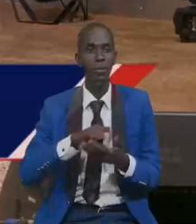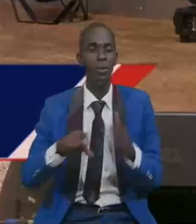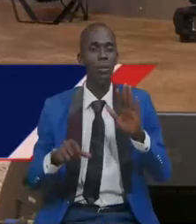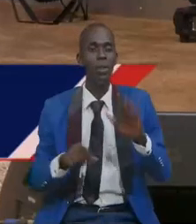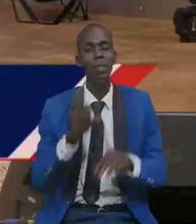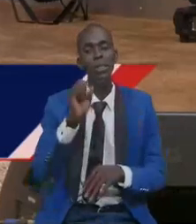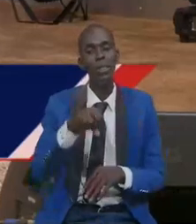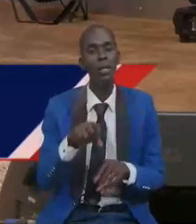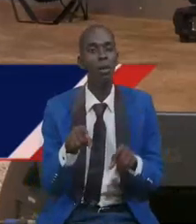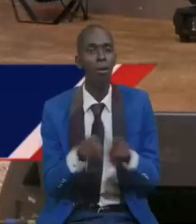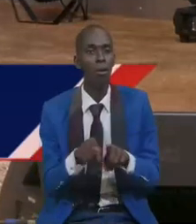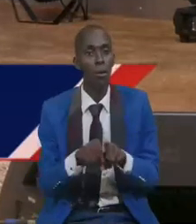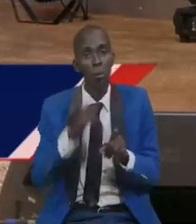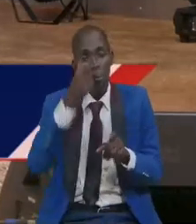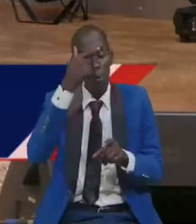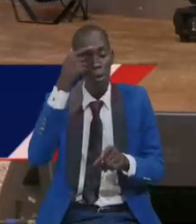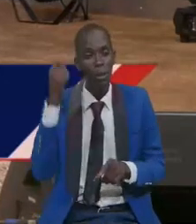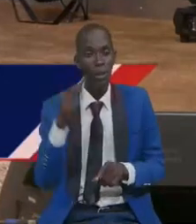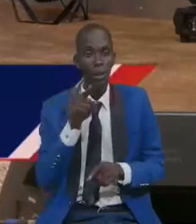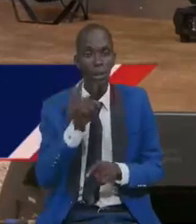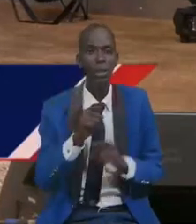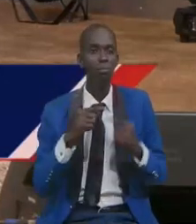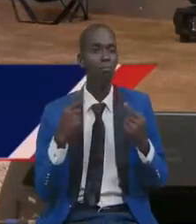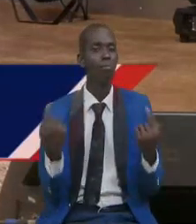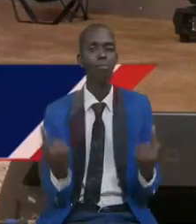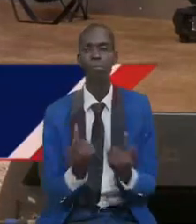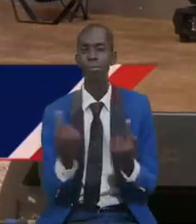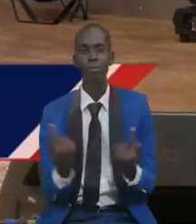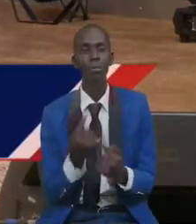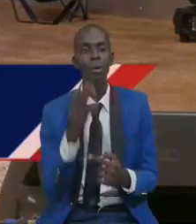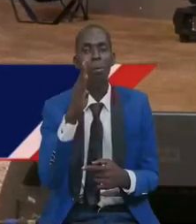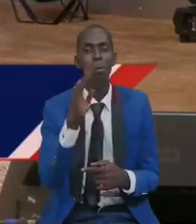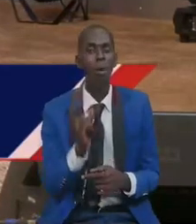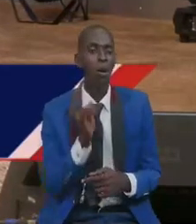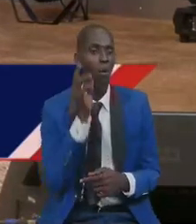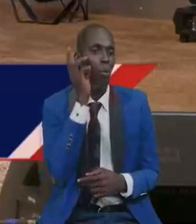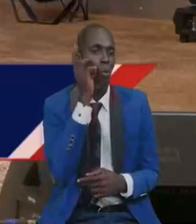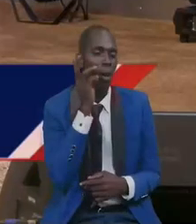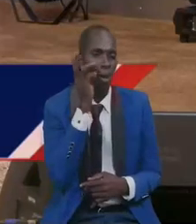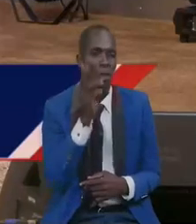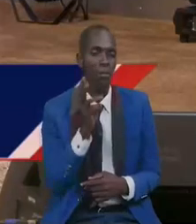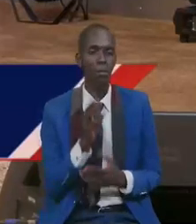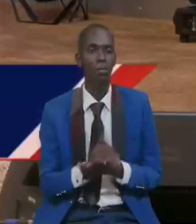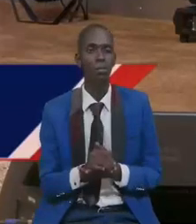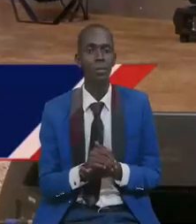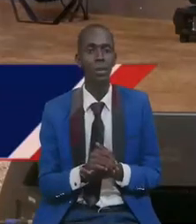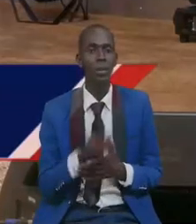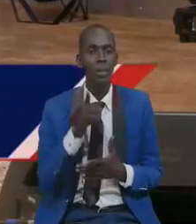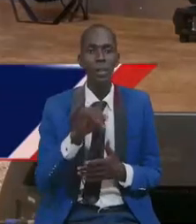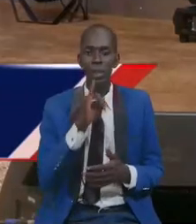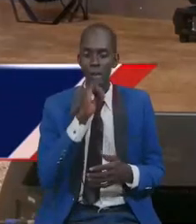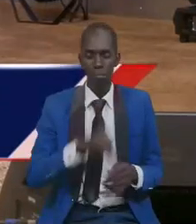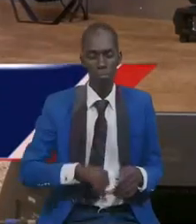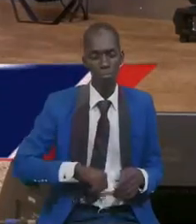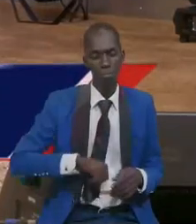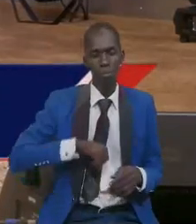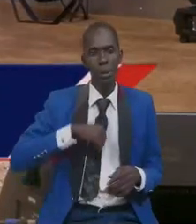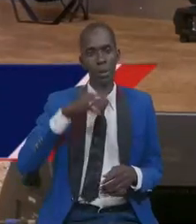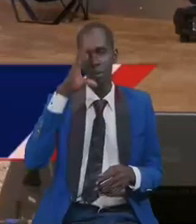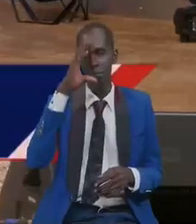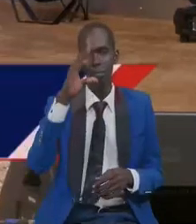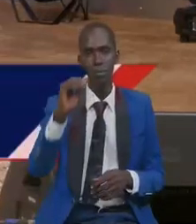4. Et le verset 4 dit malheur aux habitants. Le verset 5, lui second, malheur aux habitants des côtes de la mer, à la nation kénésienne.